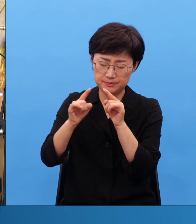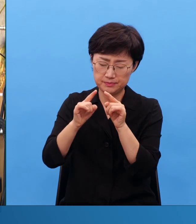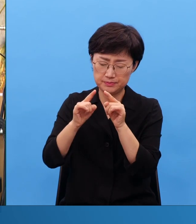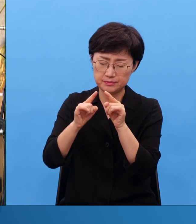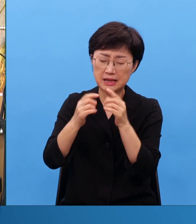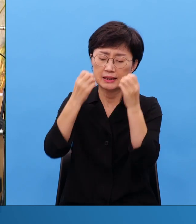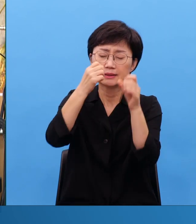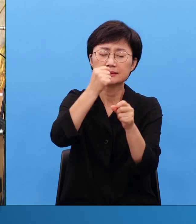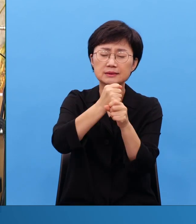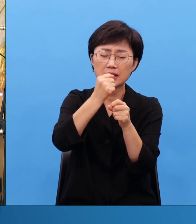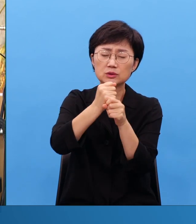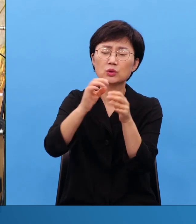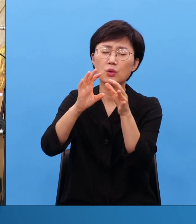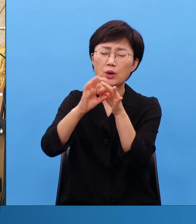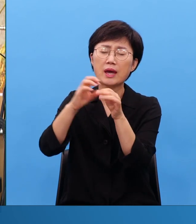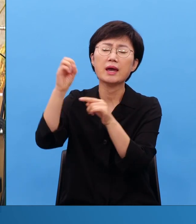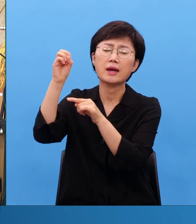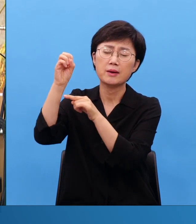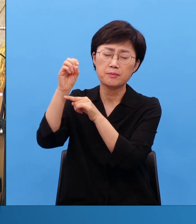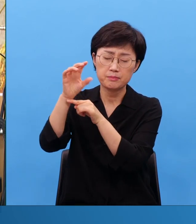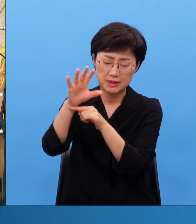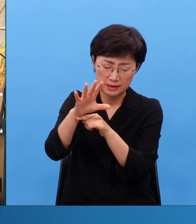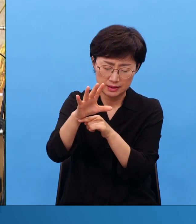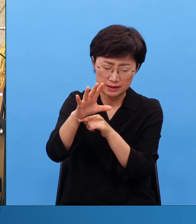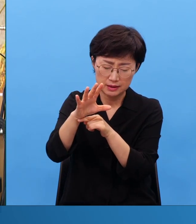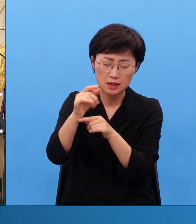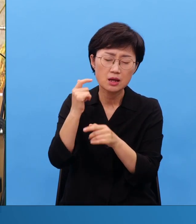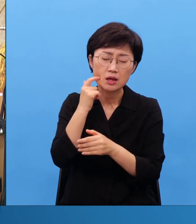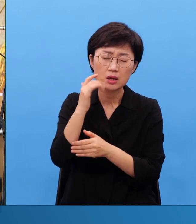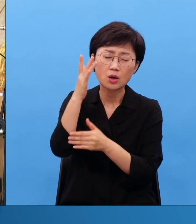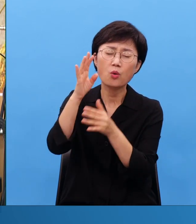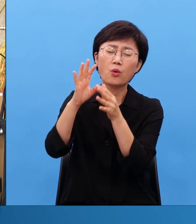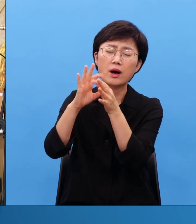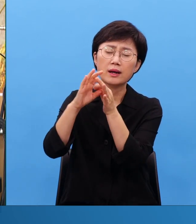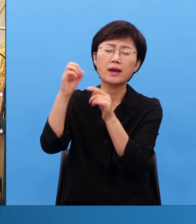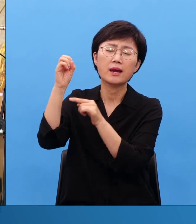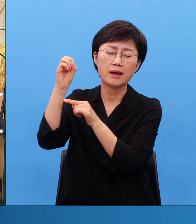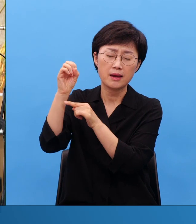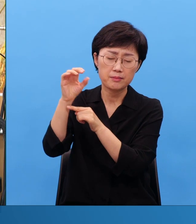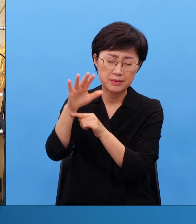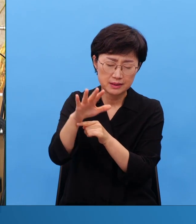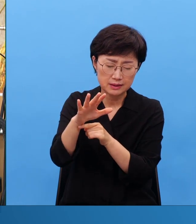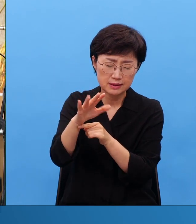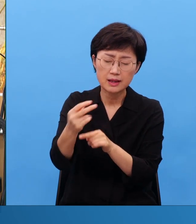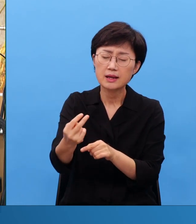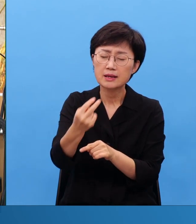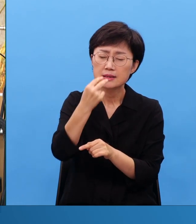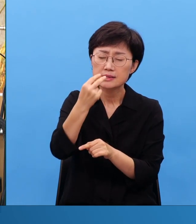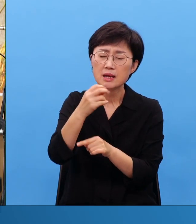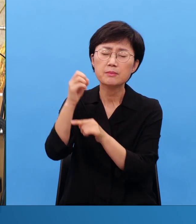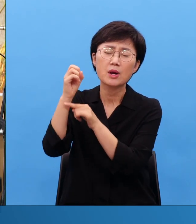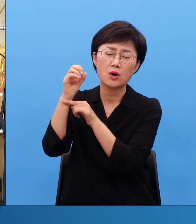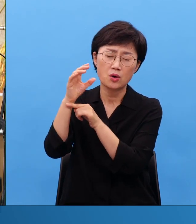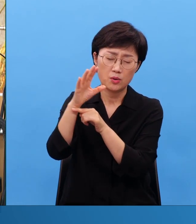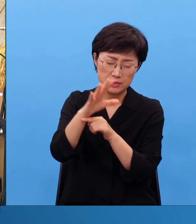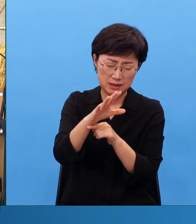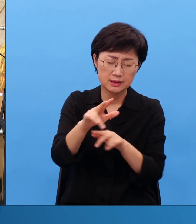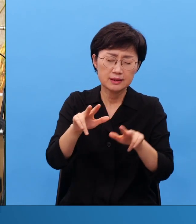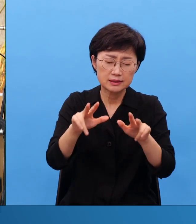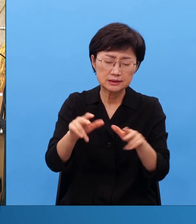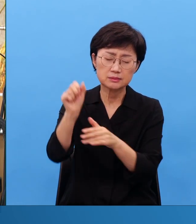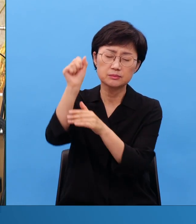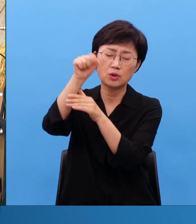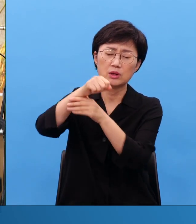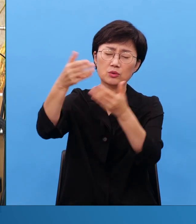영광의 빛으로 생명의 빛으로 저희들에게 허락하심을 감사드립니다. Living Father God, we thank you for allowing this